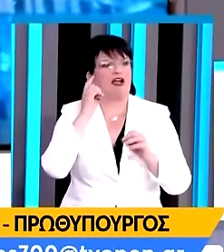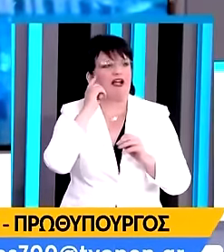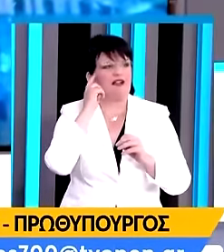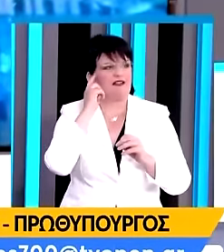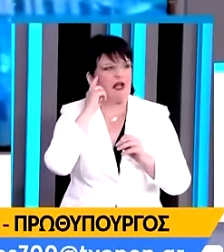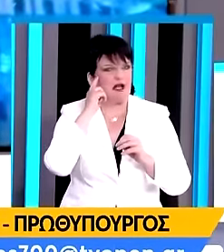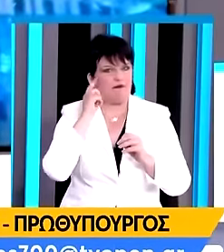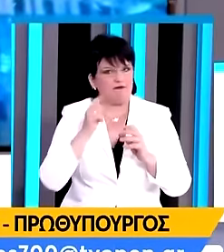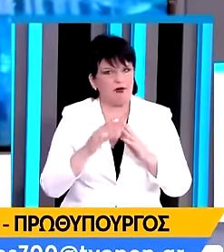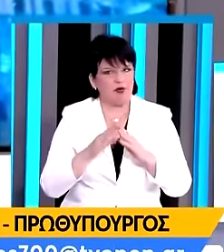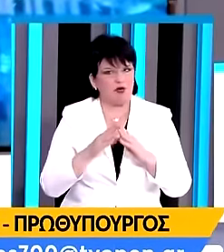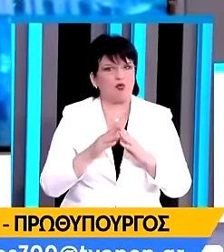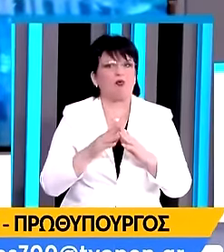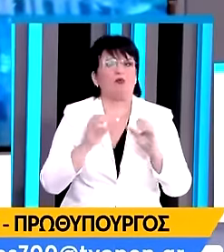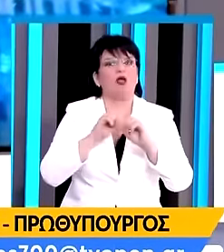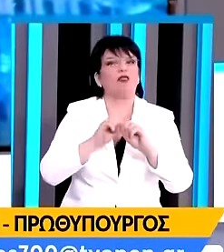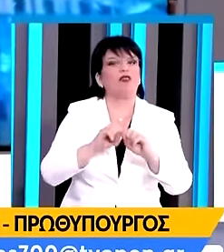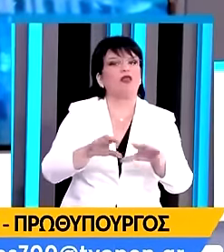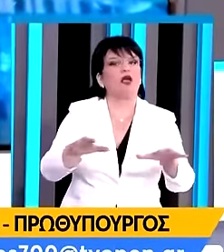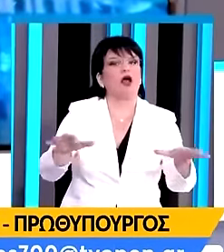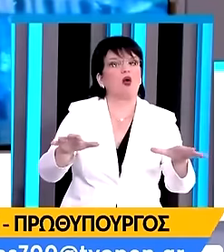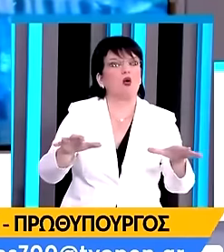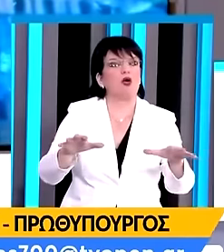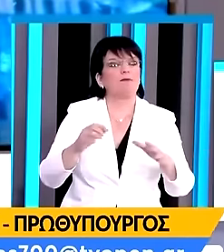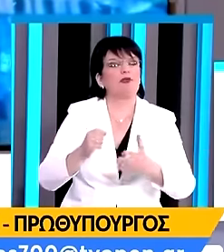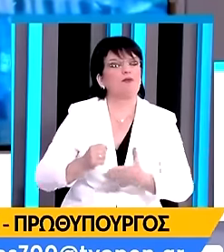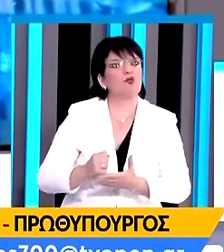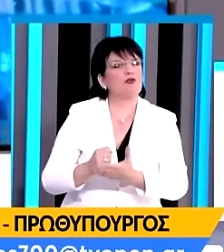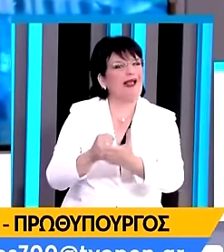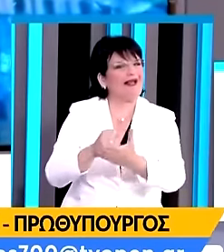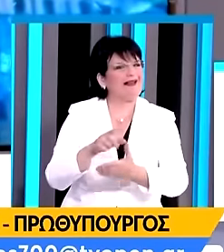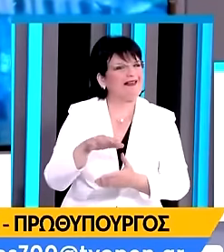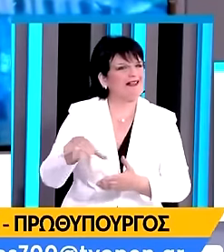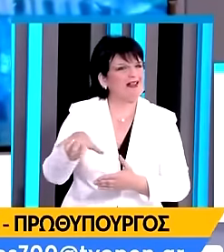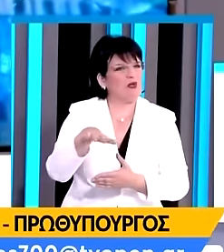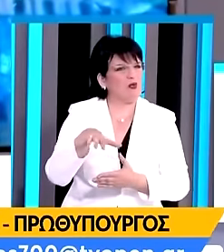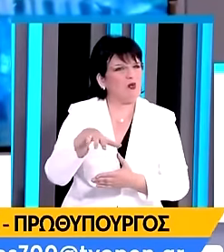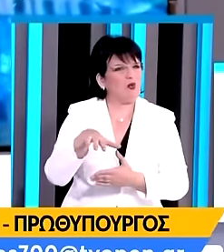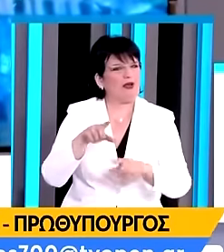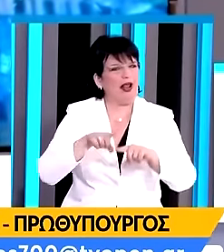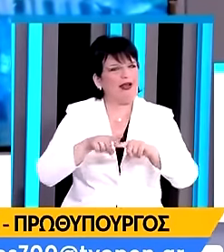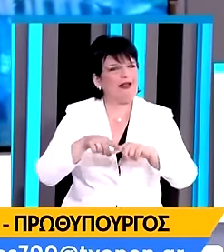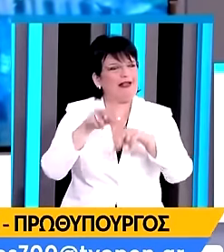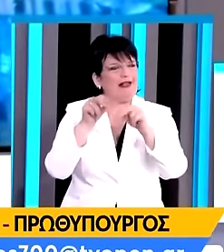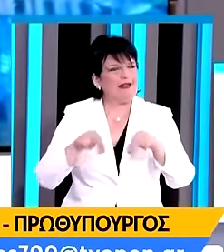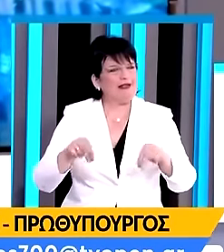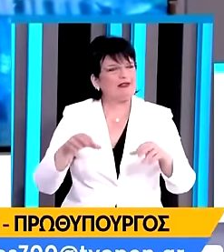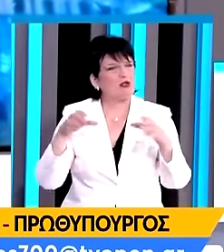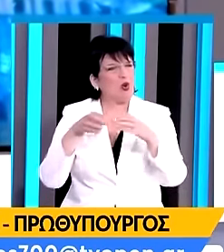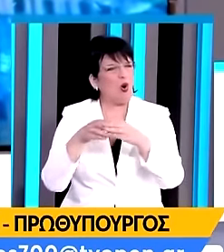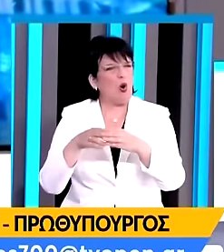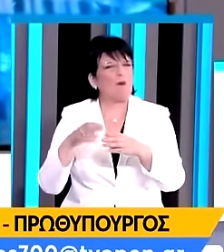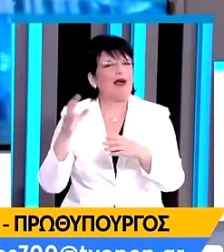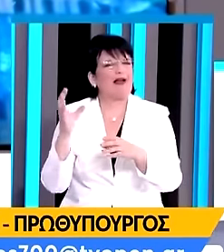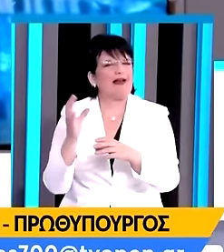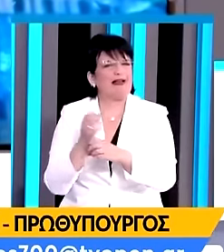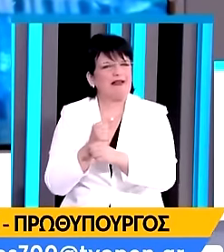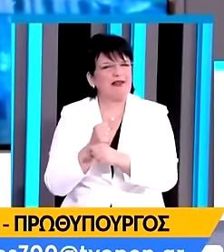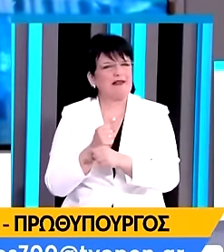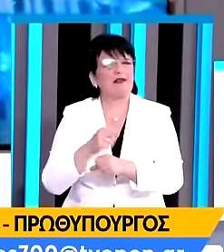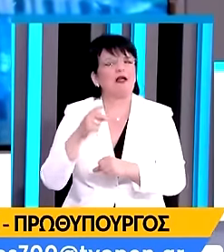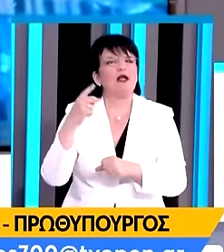δεν έχουν πάλι στον πύχη και στις διαρροές που έχετε στα δεξιά, μήπως ενισχυθούν η ελληνική λύση, η νίκη, ας πούμε, από την δική